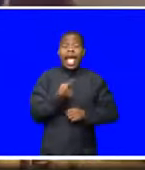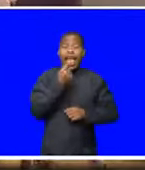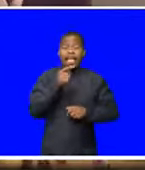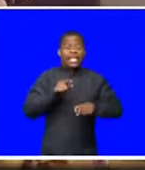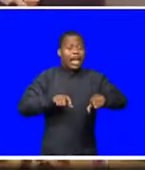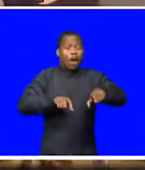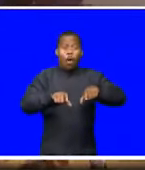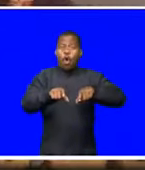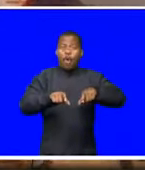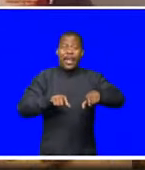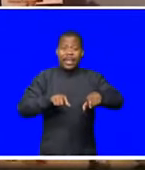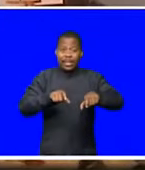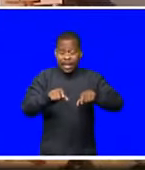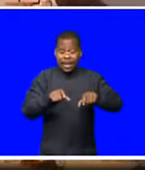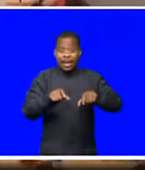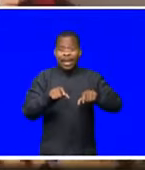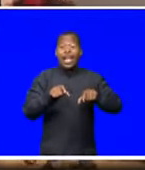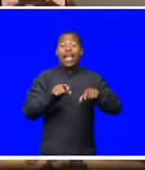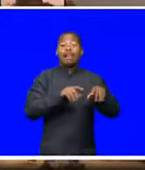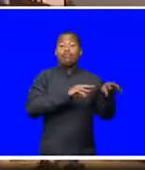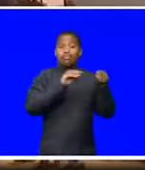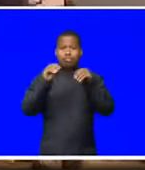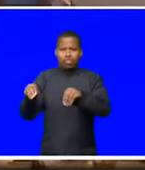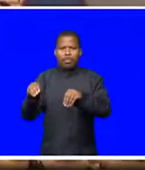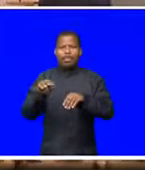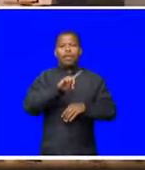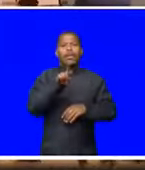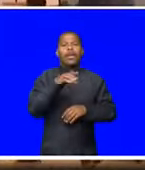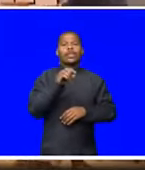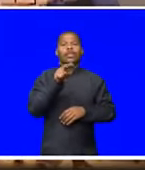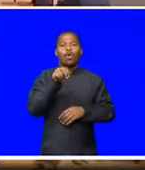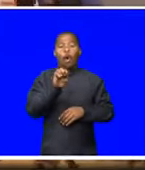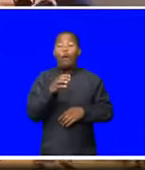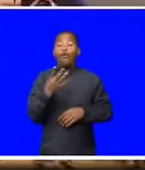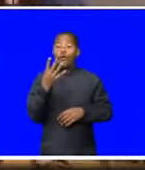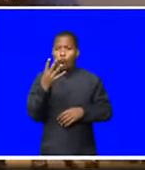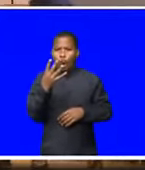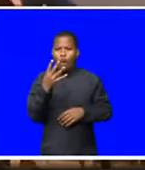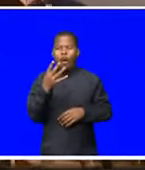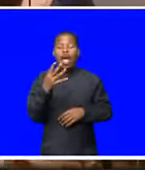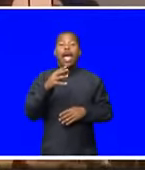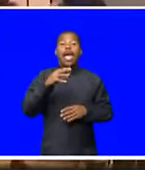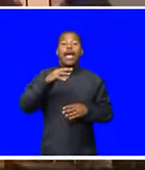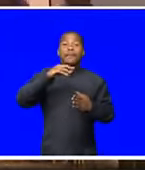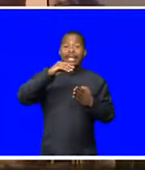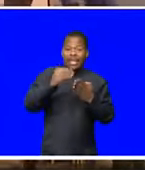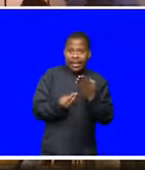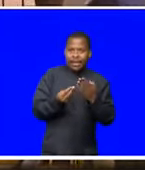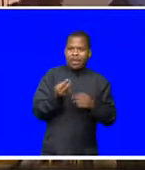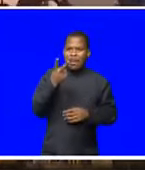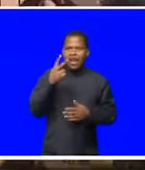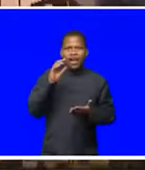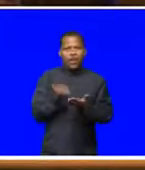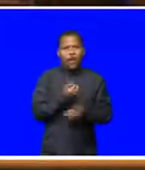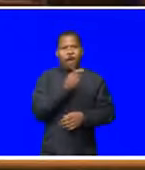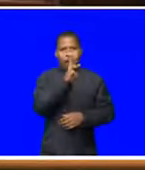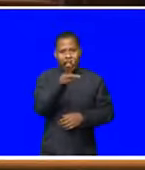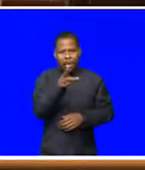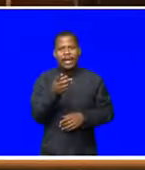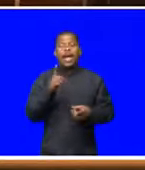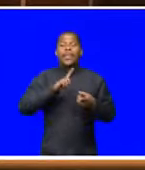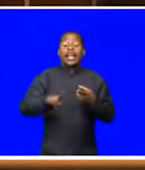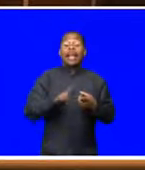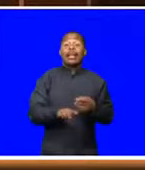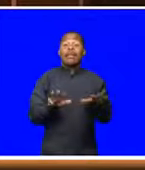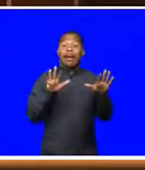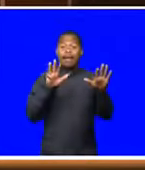kwabadlali bemidlalo wesibhakela labatawuya emidlalweni yeCommonwealth Games sekuvele kucalile. Inhlangano ithi kwanyalo ukunikisa abadlali abayimfica emidlalweni yamazone